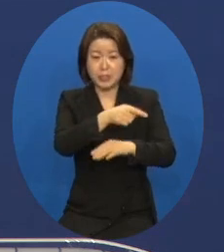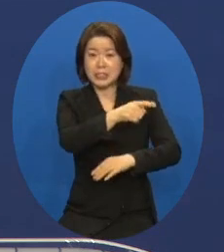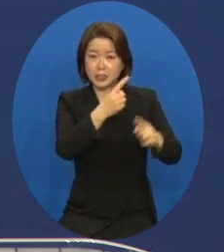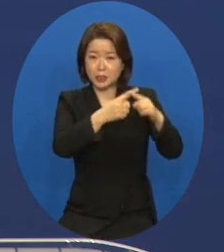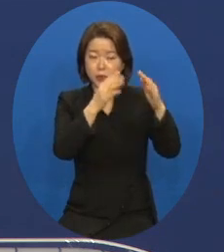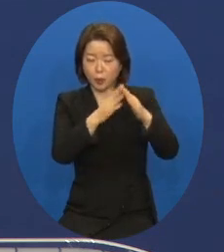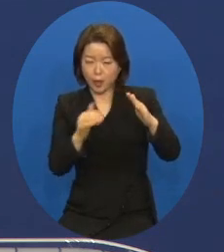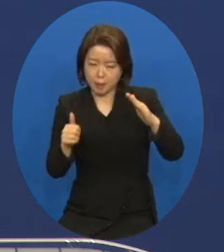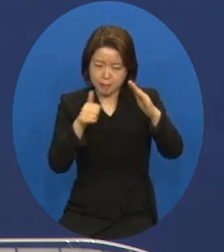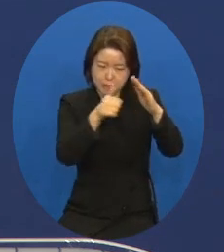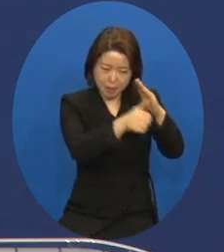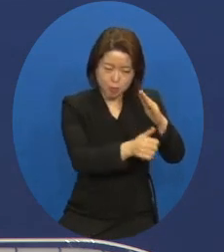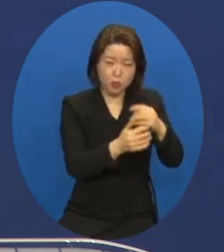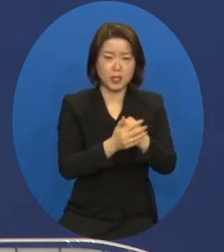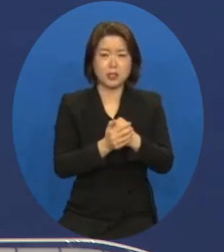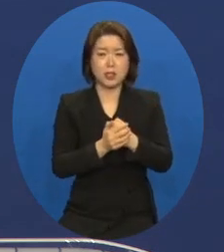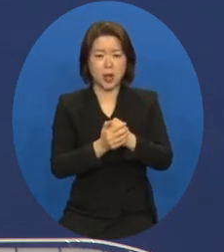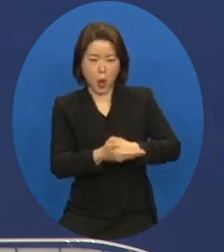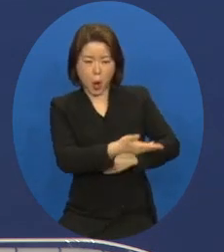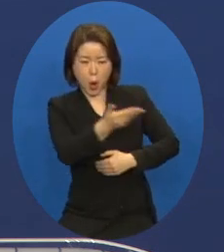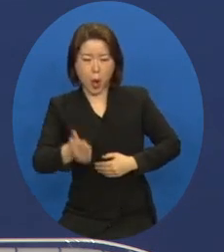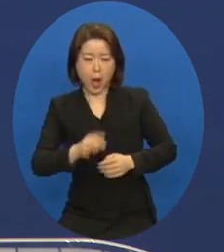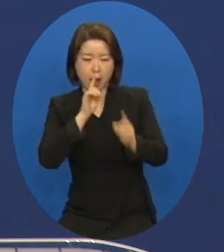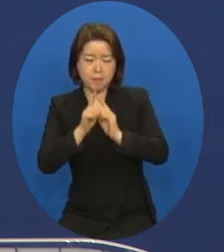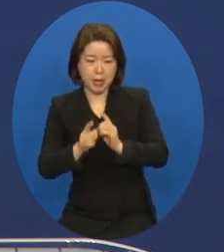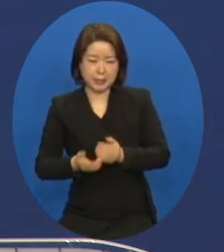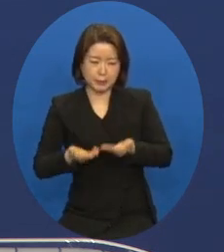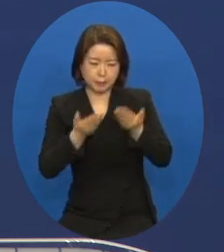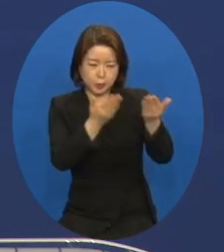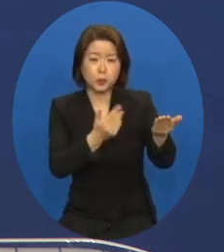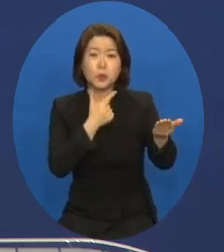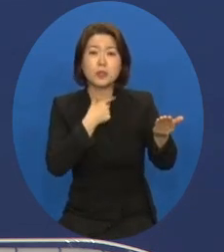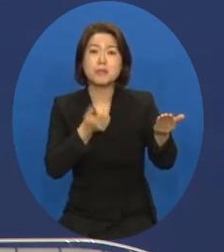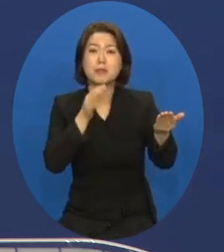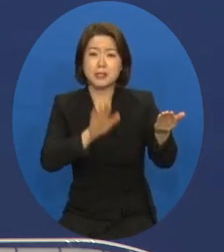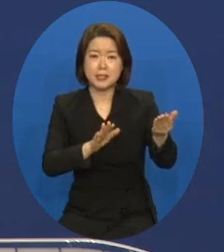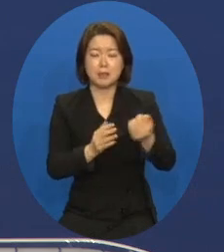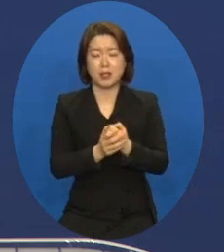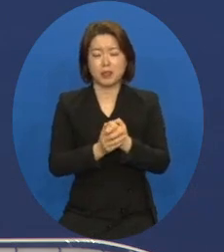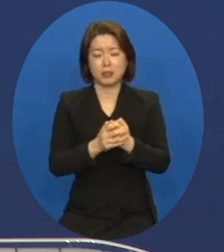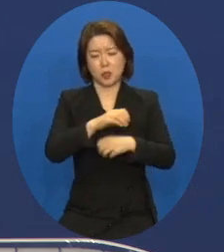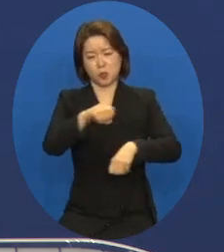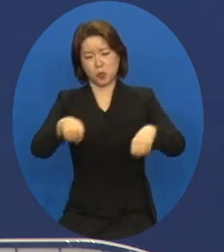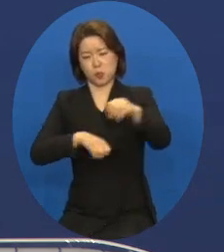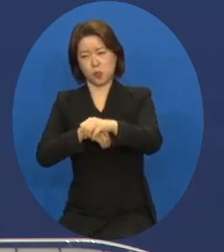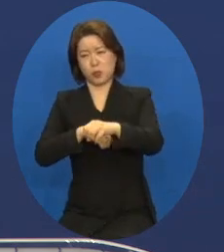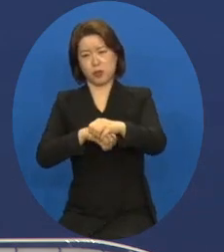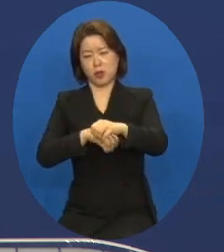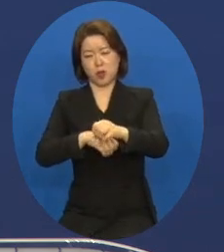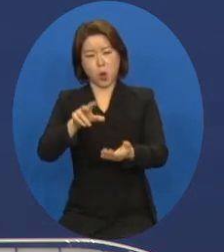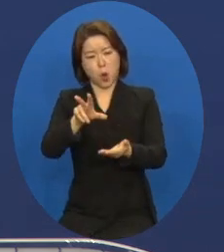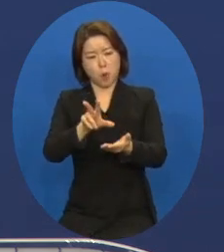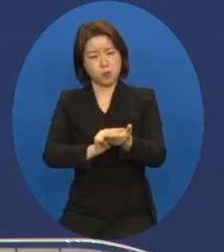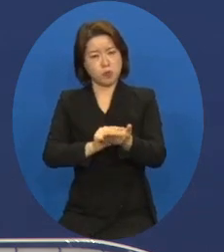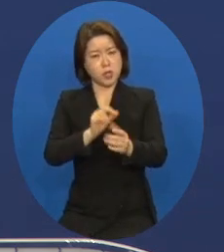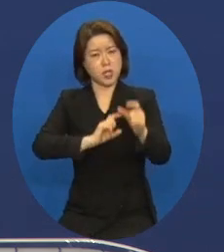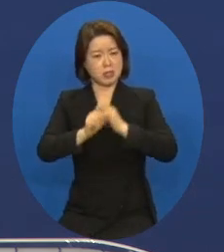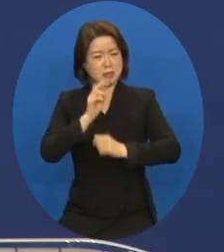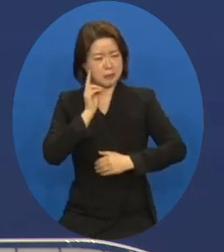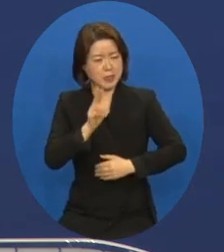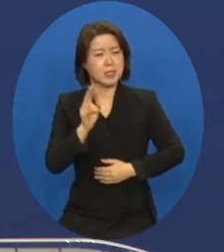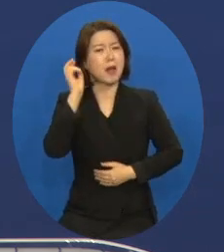그 고린도교회 교인들에게 건 몇 하려고 했었지만 오히려 더 문제는 악화가 되어서